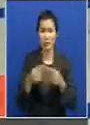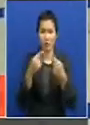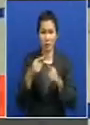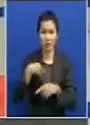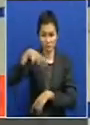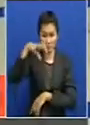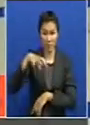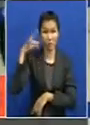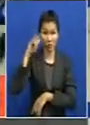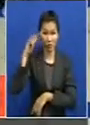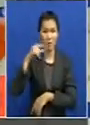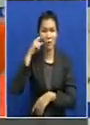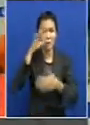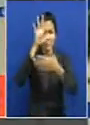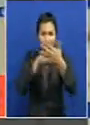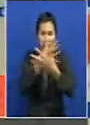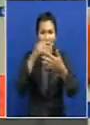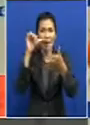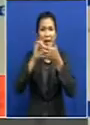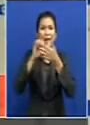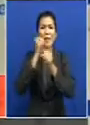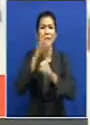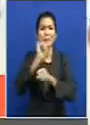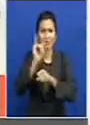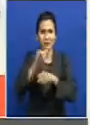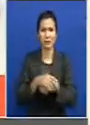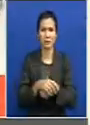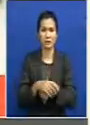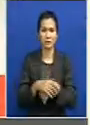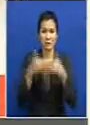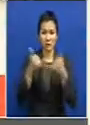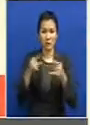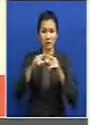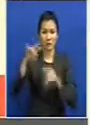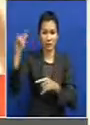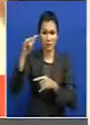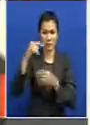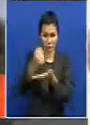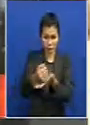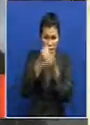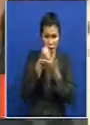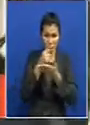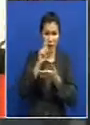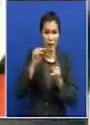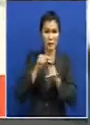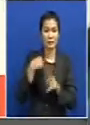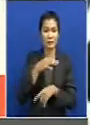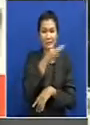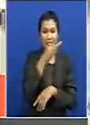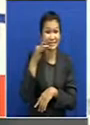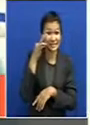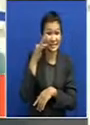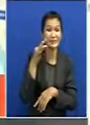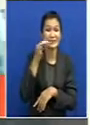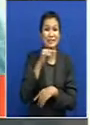ากาศยานเขายังไม่ได้ปรับตารางข้อมูลการบินใหม ่ครับโดยสายการบินที่เข้ามาช่วยก็คือทางฝั่งของไทยสมายครับม